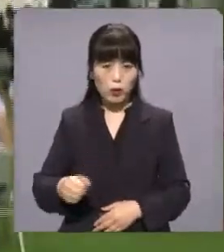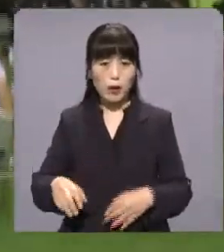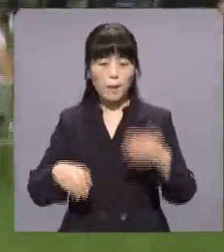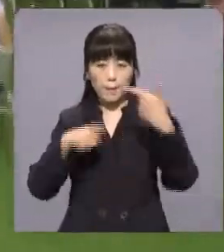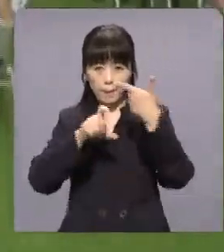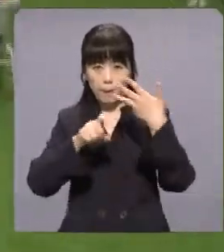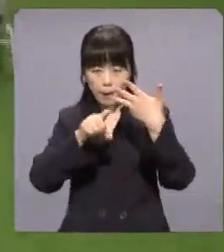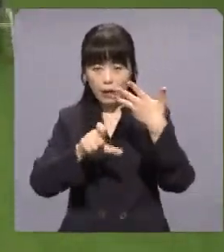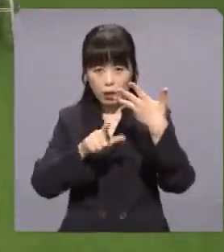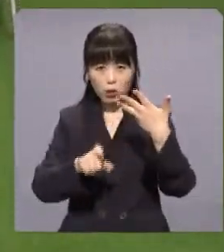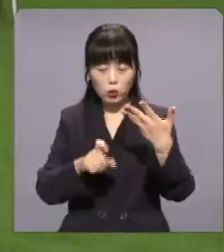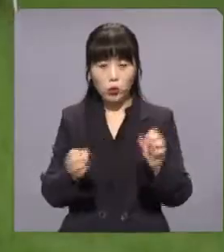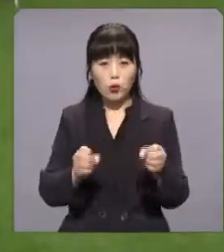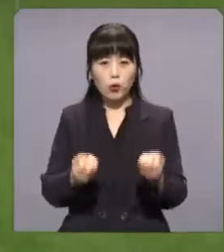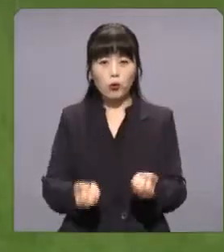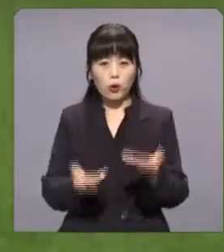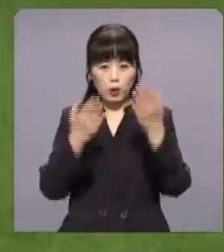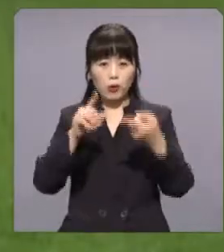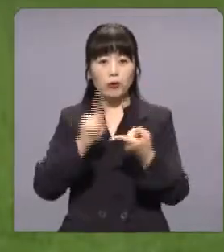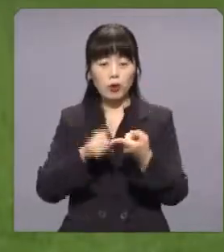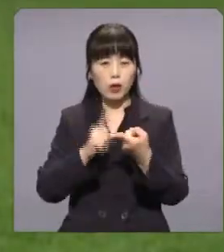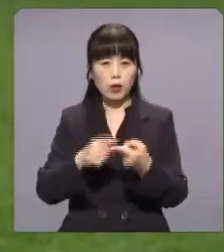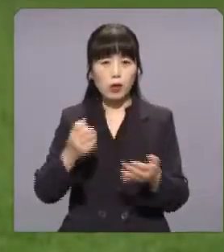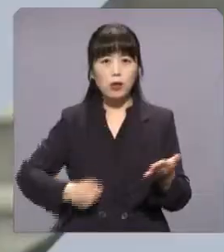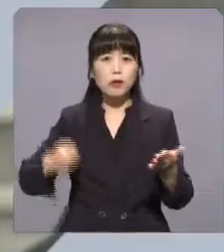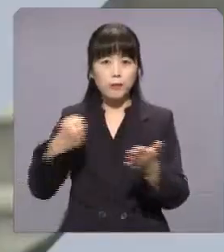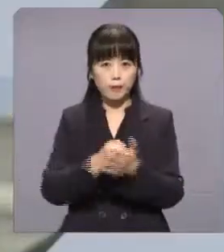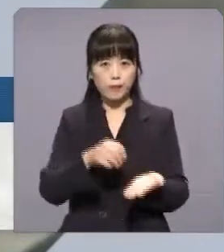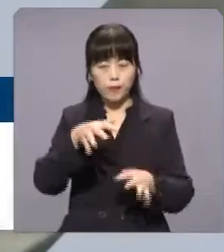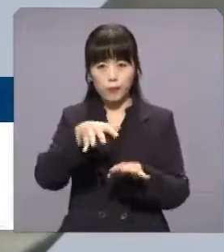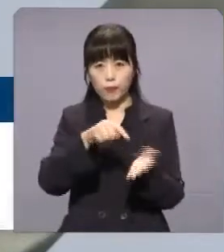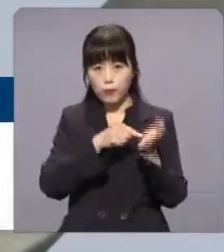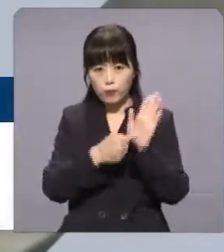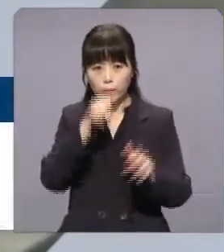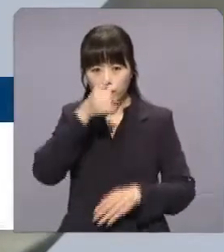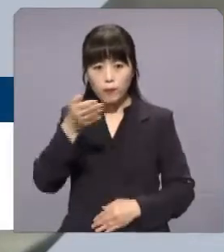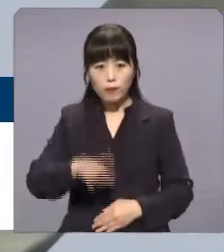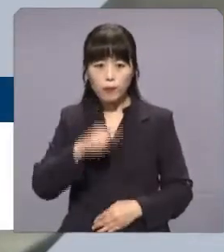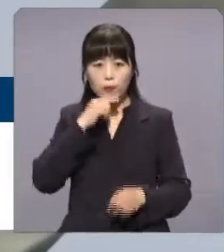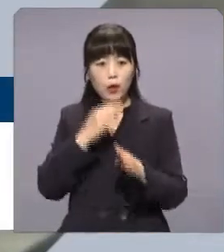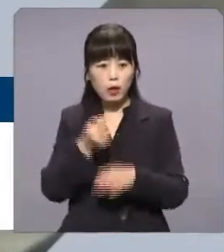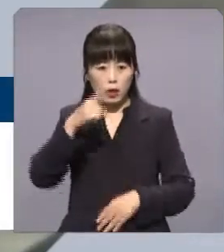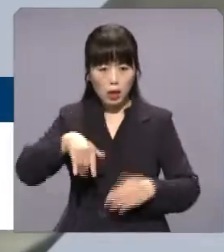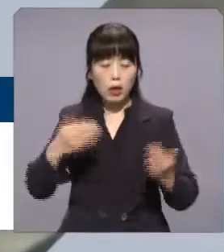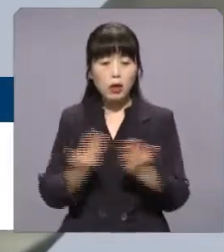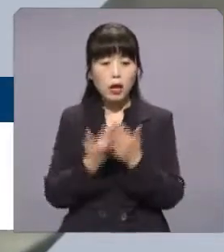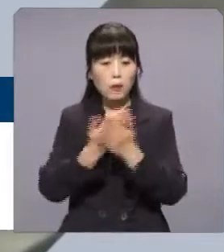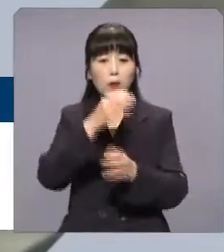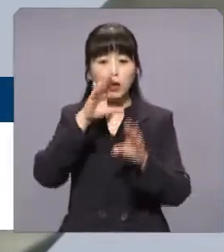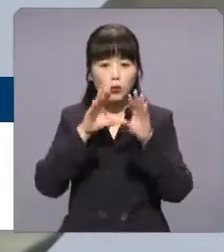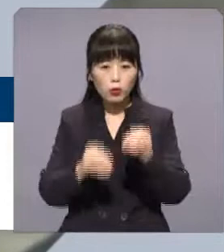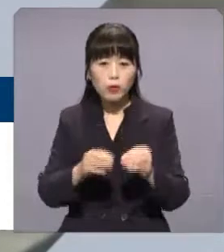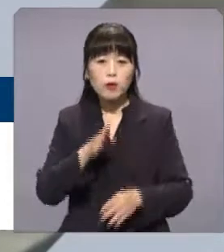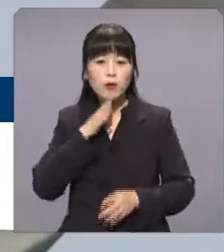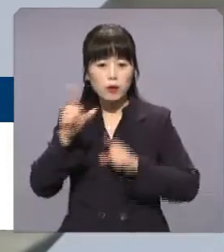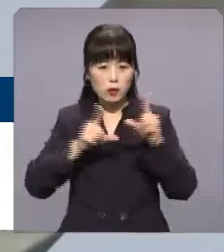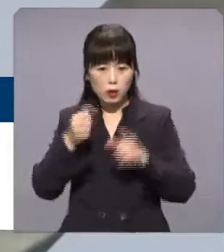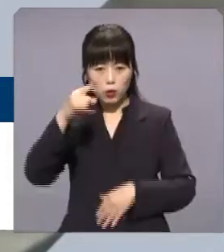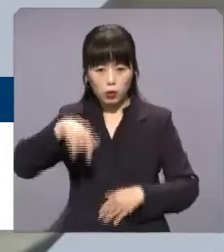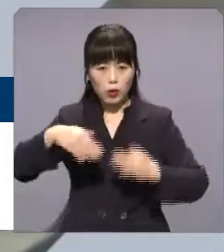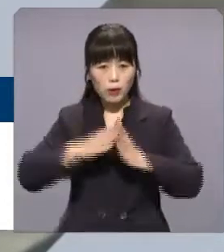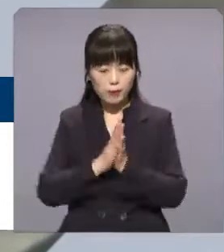8일로 경축사에서 담대한 구상을 내놓았는데 북한이 핵 개발할 중단하고 실질적인